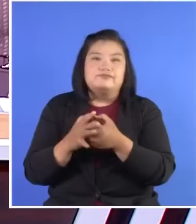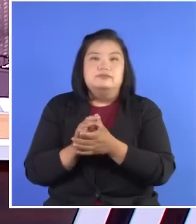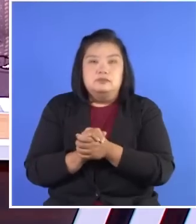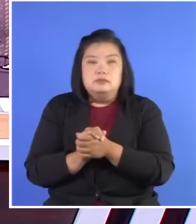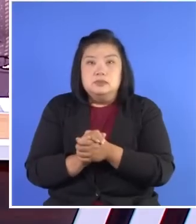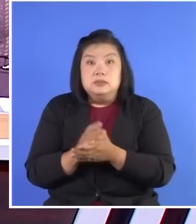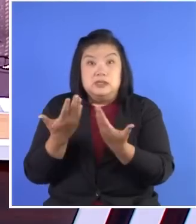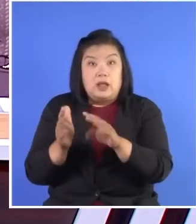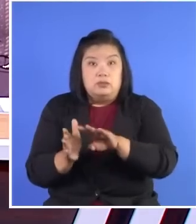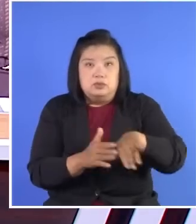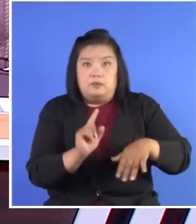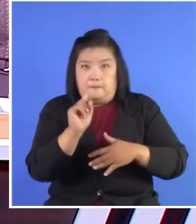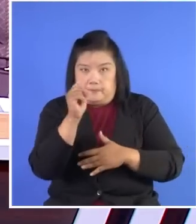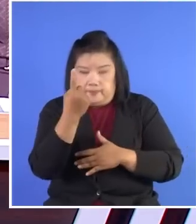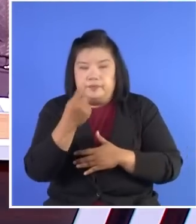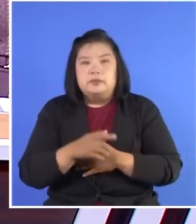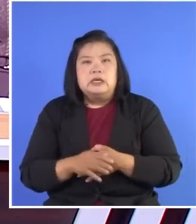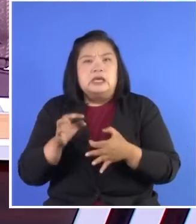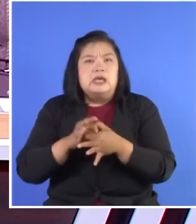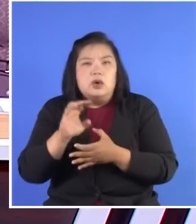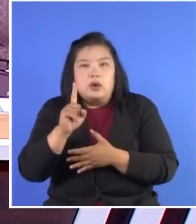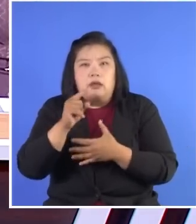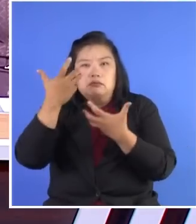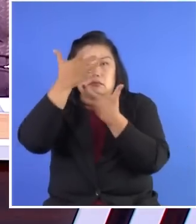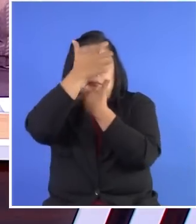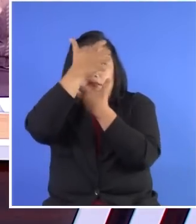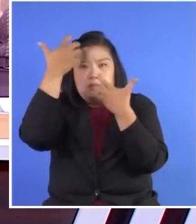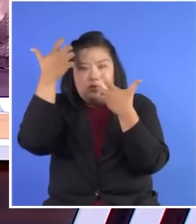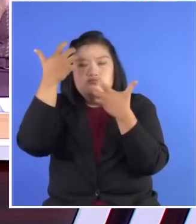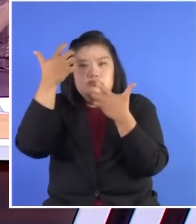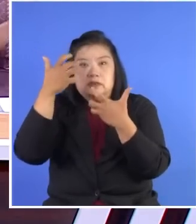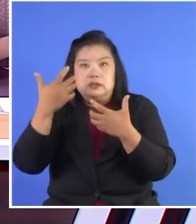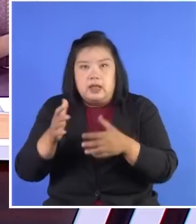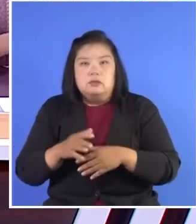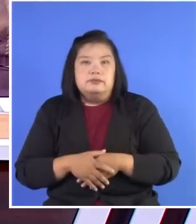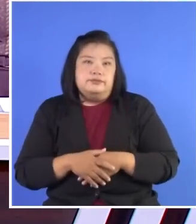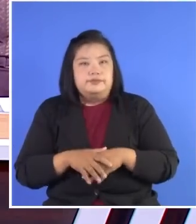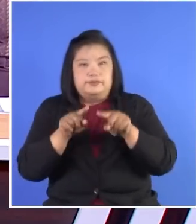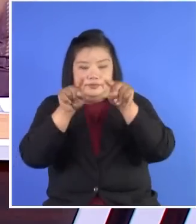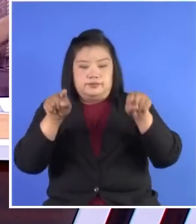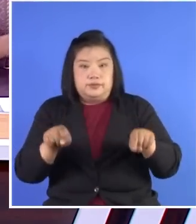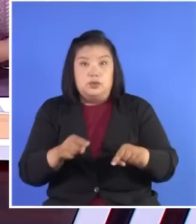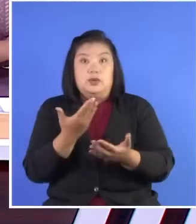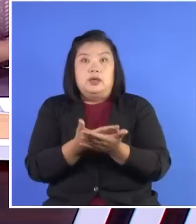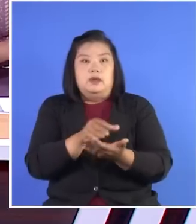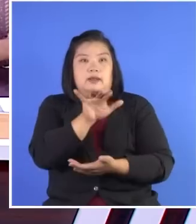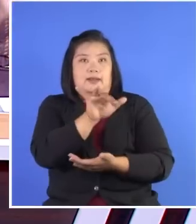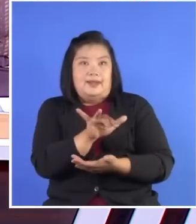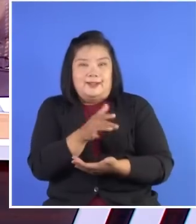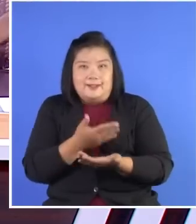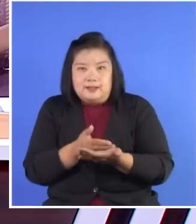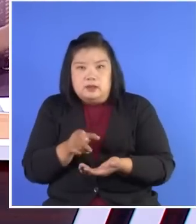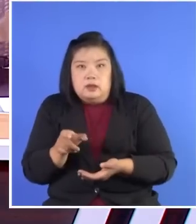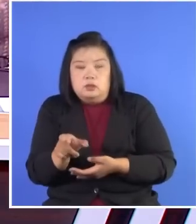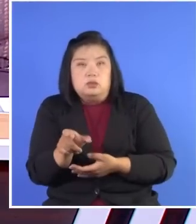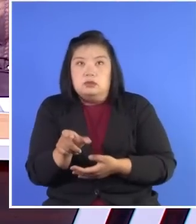อันนี้เป็นความแค้นของคนเมาค่ะคือเมานี่แหละเราก็ไปกดเงินที่ตู้ atmหวังว่าเดี๋ยวเงินมันจะออกมาละมั้งที